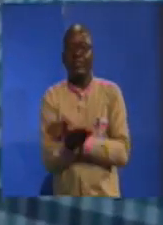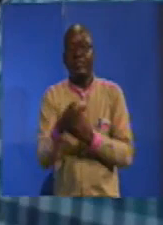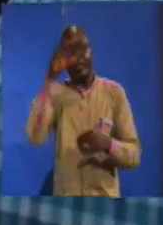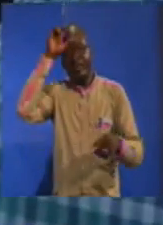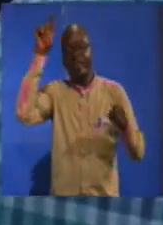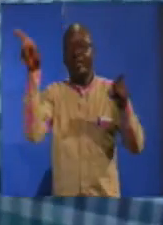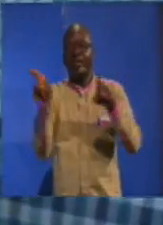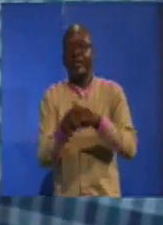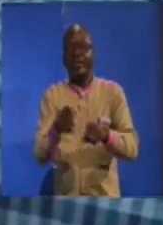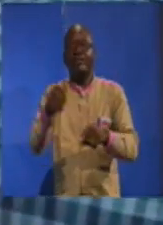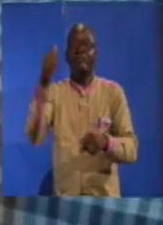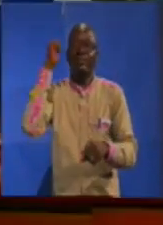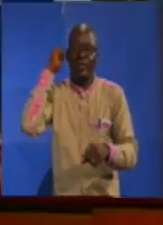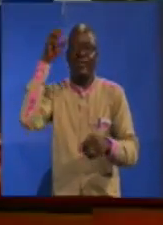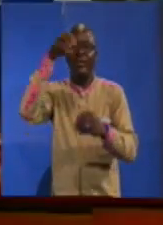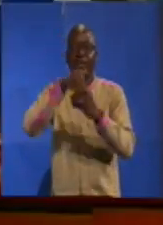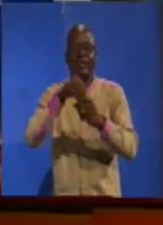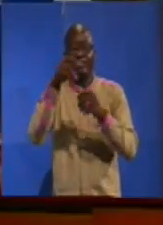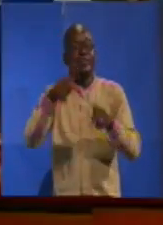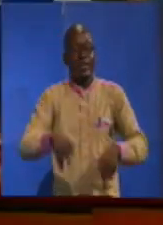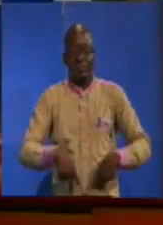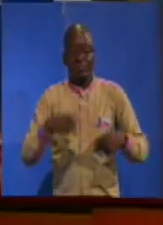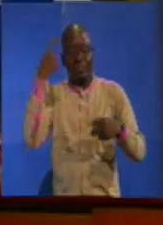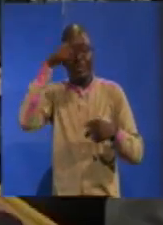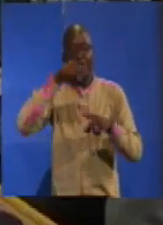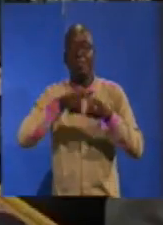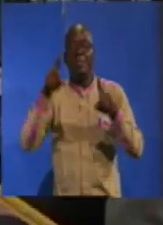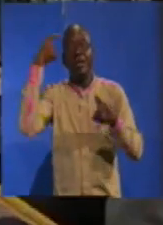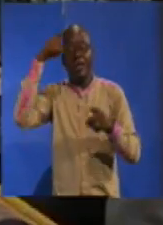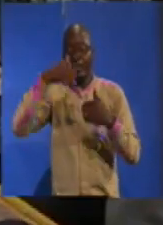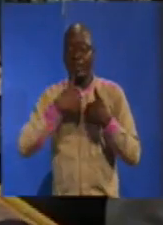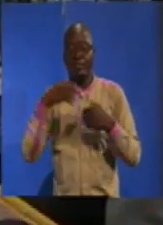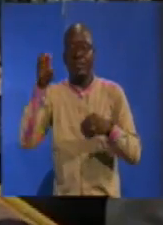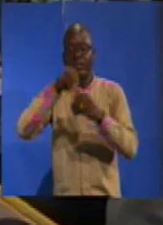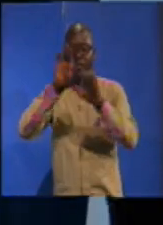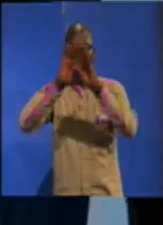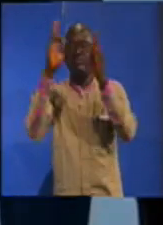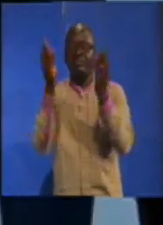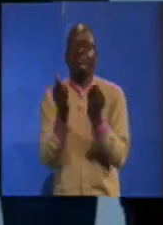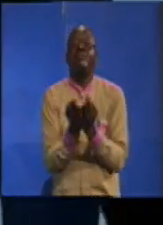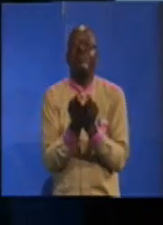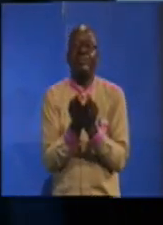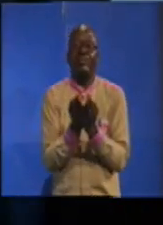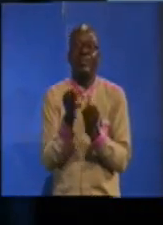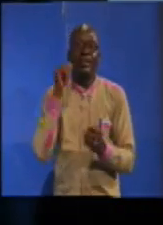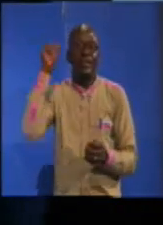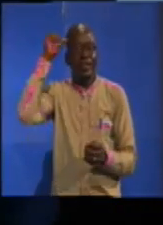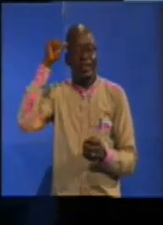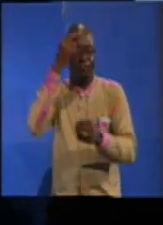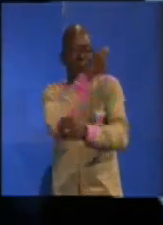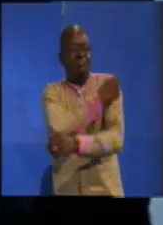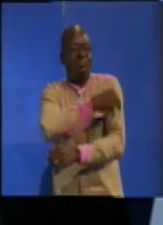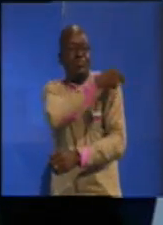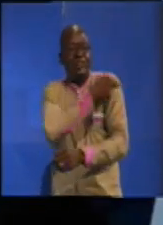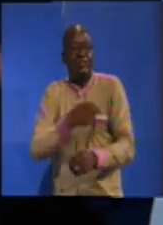le refus des autorités de l'inhumer dans sa province natale, mais était présent aux funérailles avec le reste de sa famille. La prière funèbre a été dite à l'hôpital de la prison